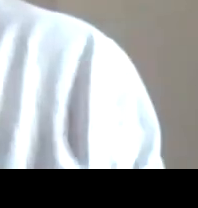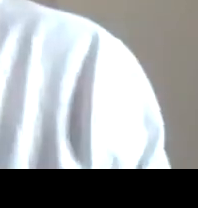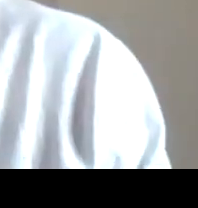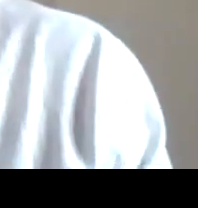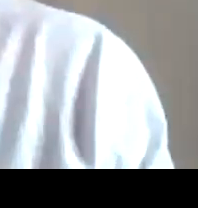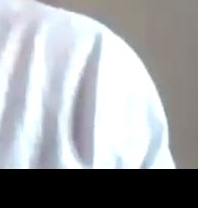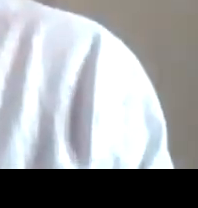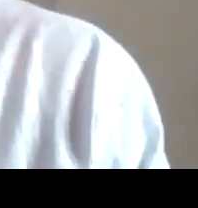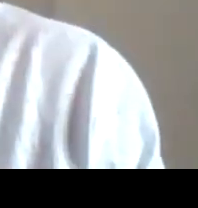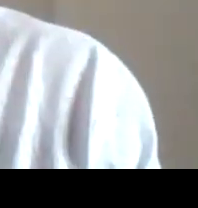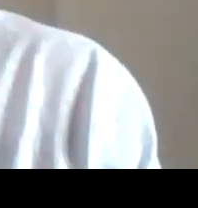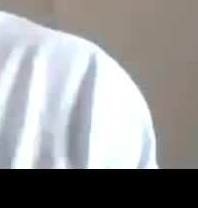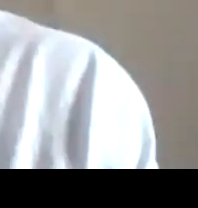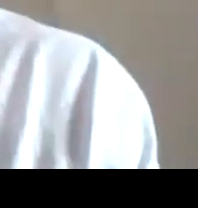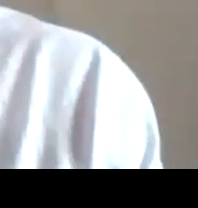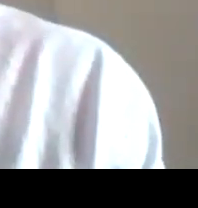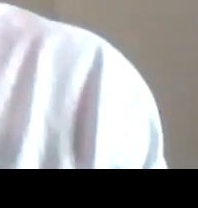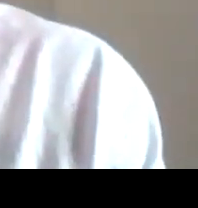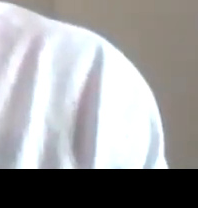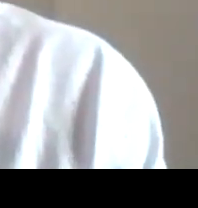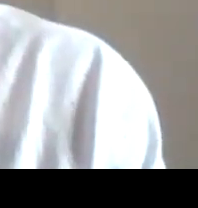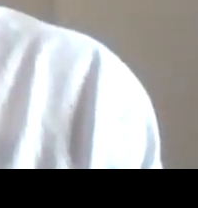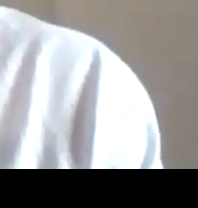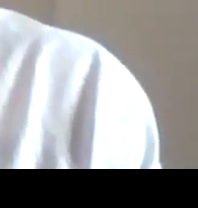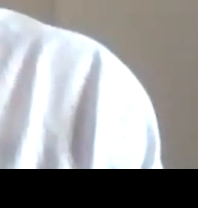like one need, try love hate. Yeah,